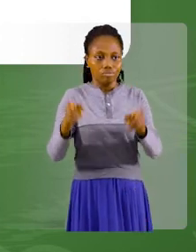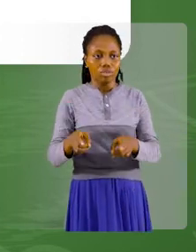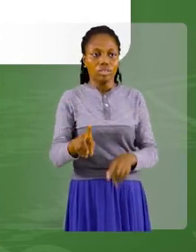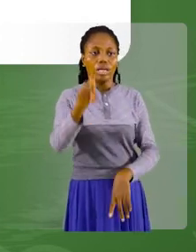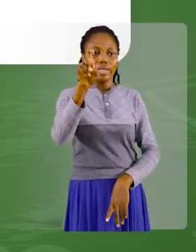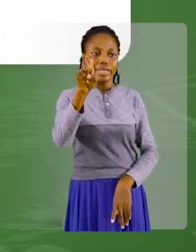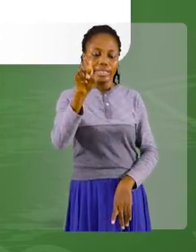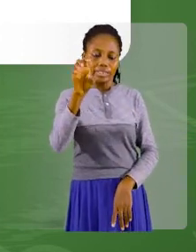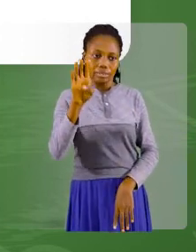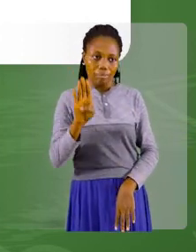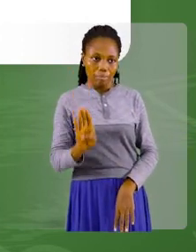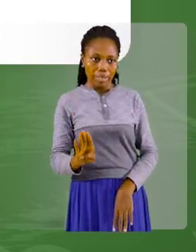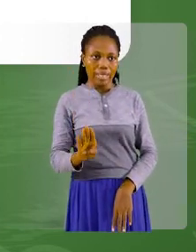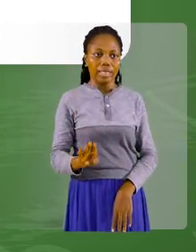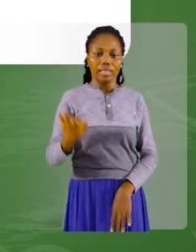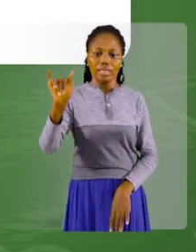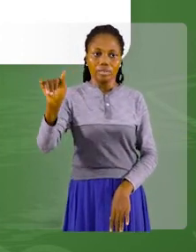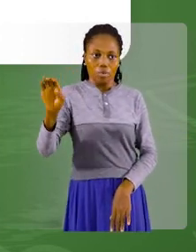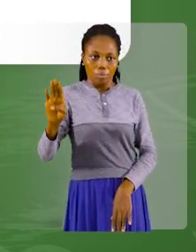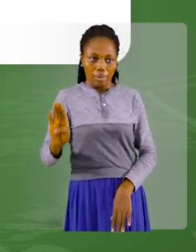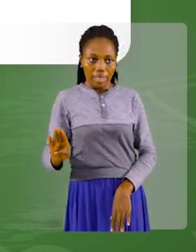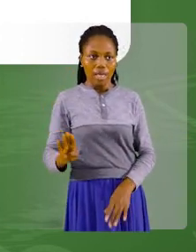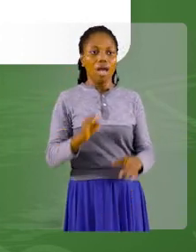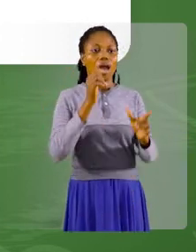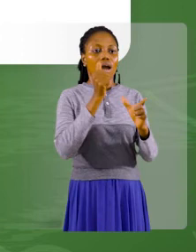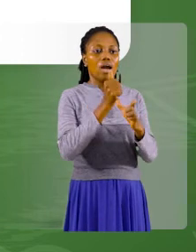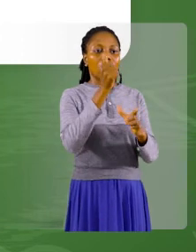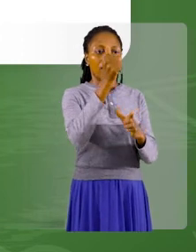pour coordonnées X de B, Y de B,